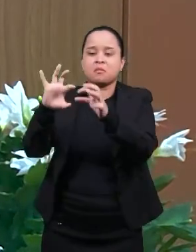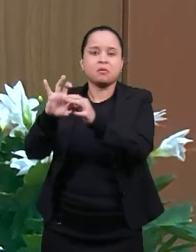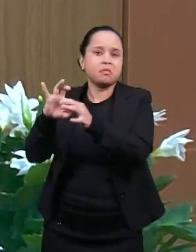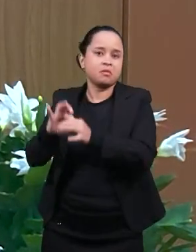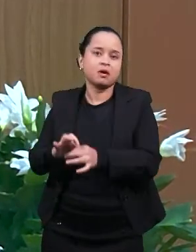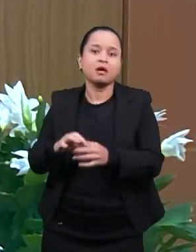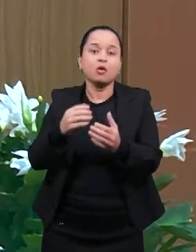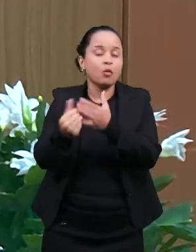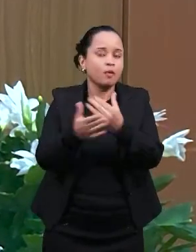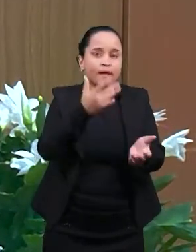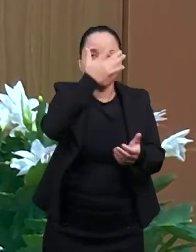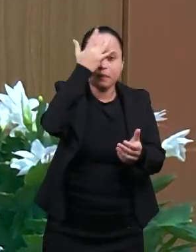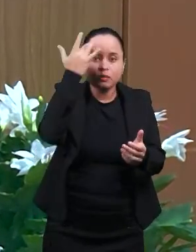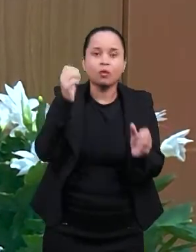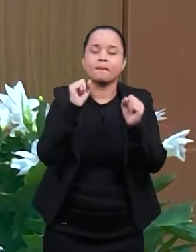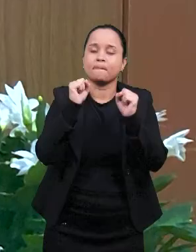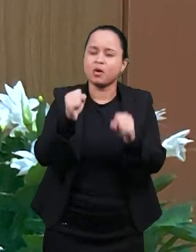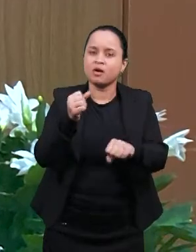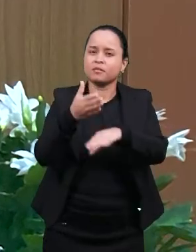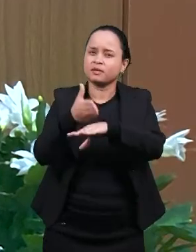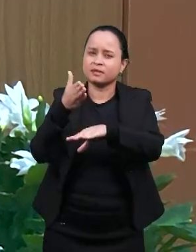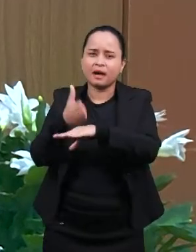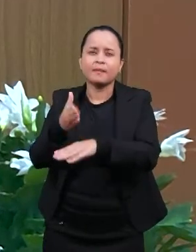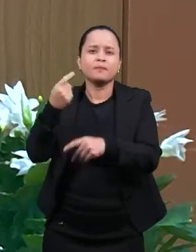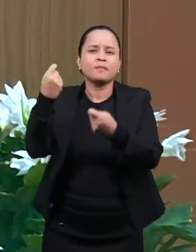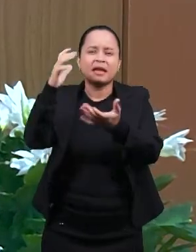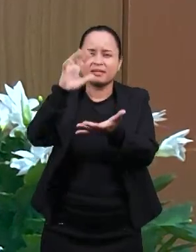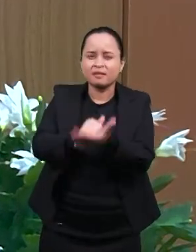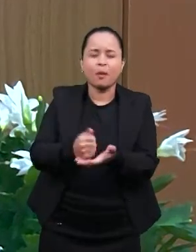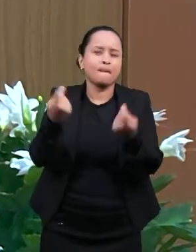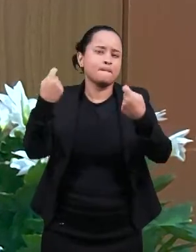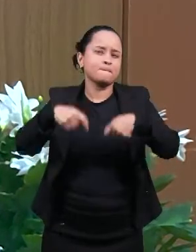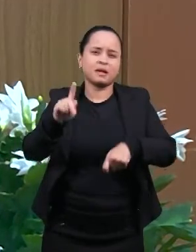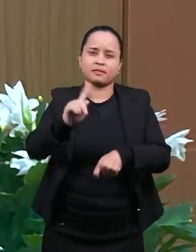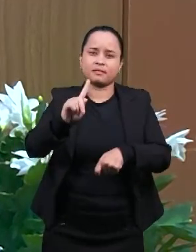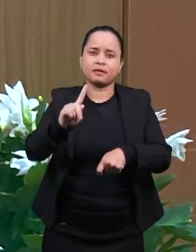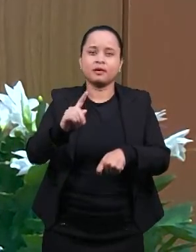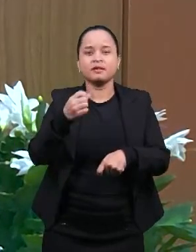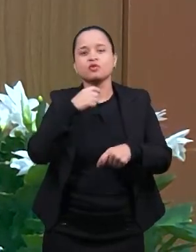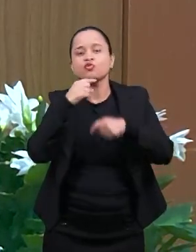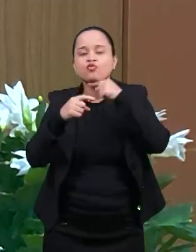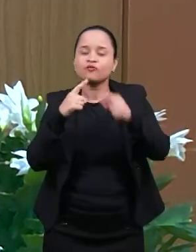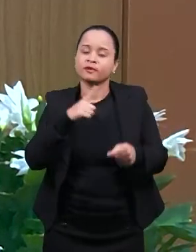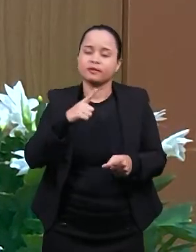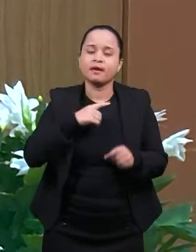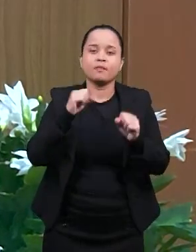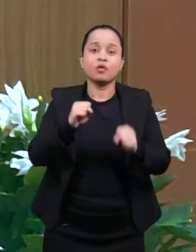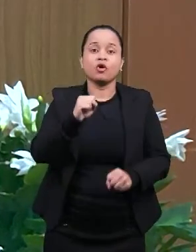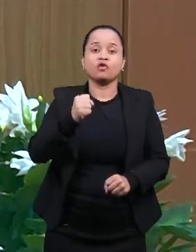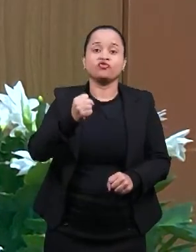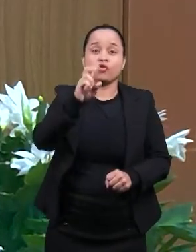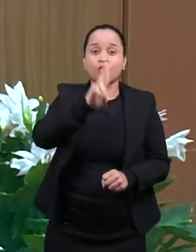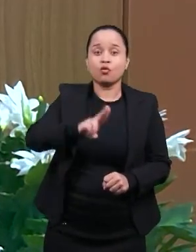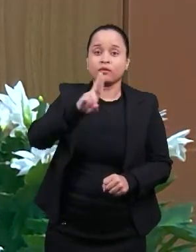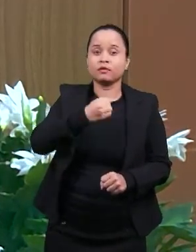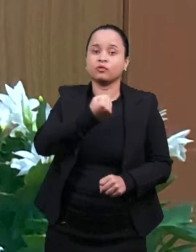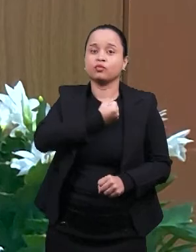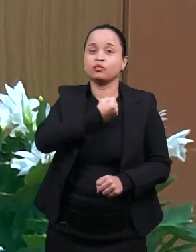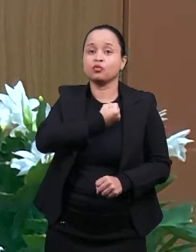нужно подписываться. Если есть какие-то сомнения, можете присылать нам на телефон